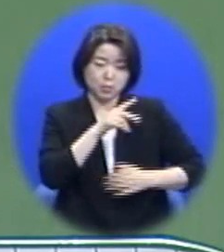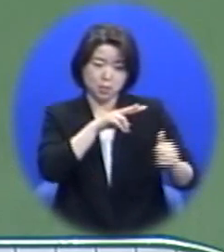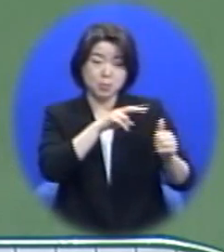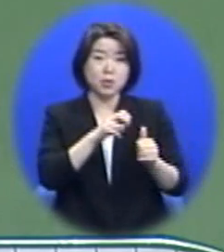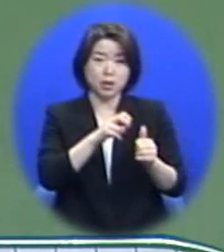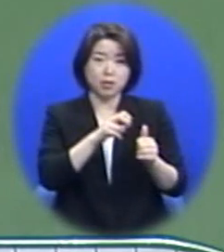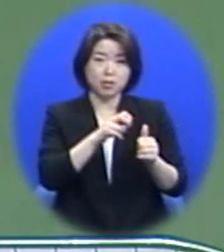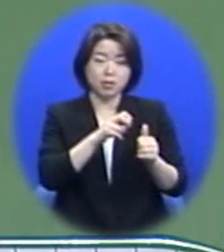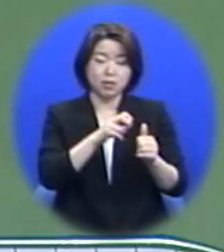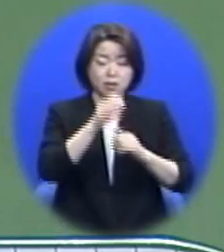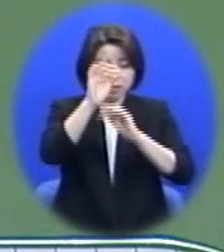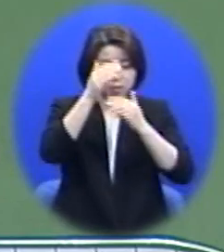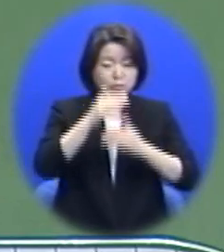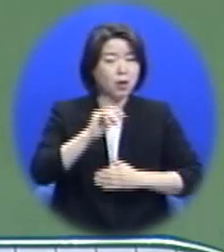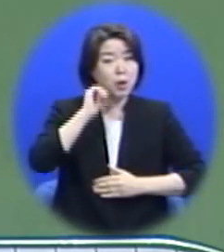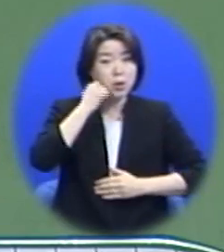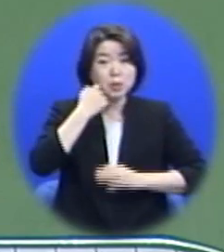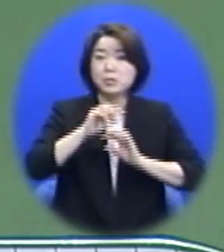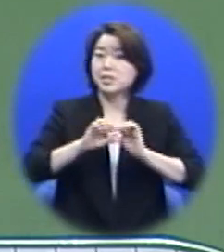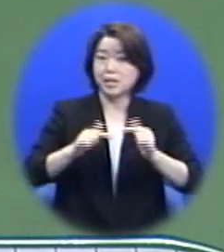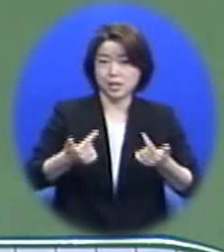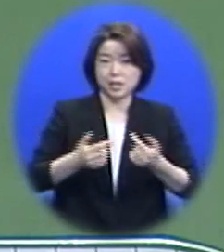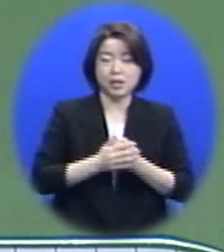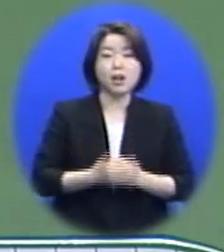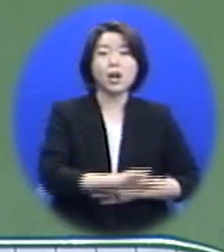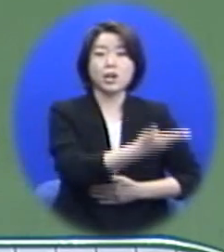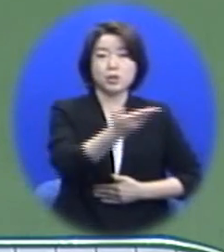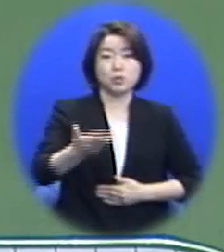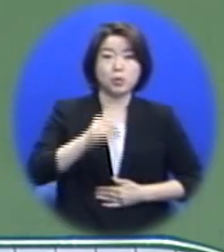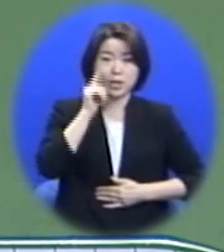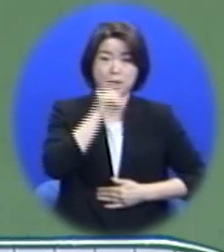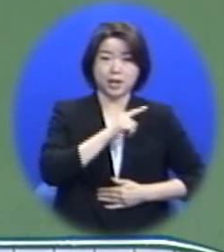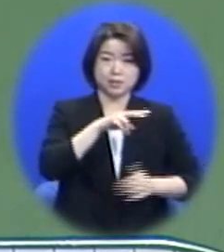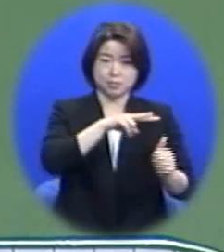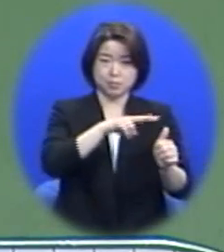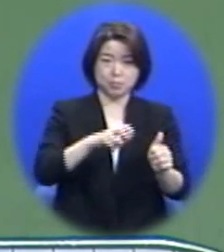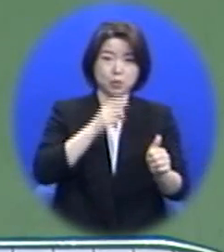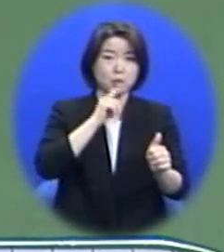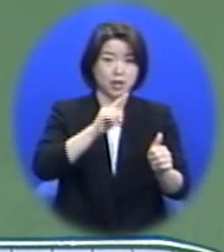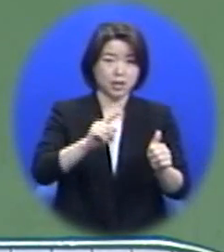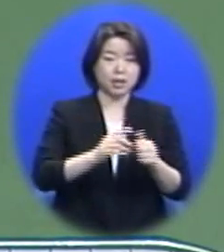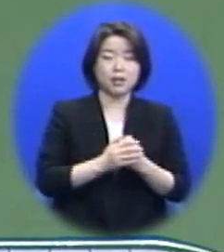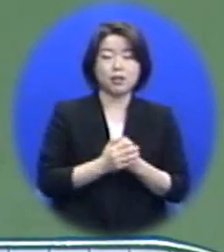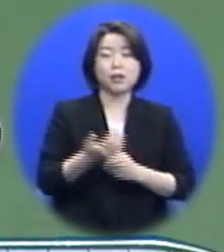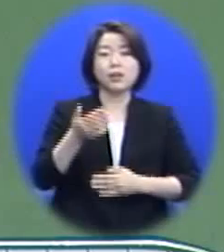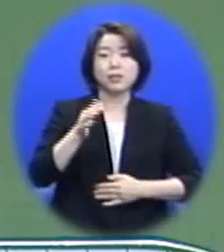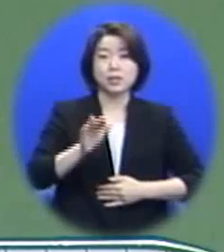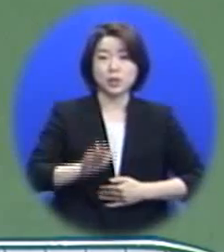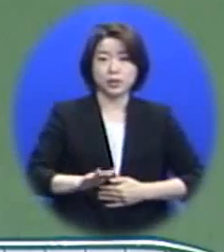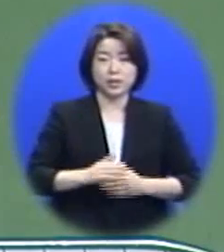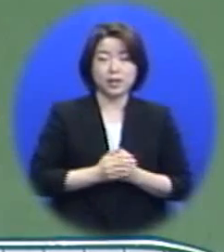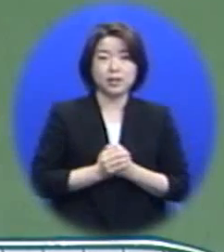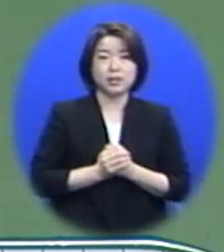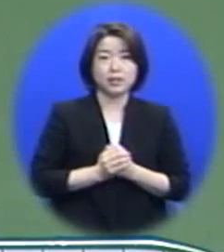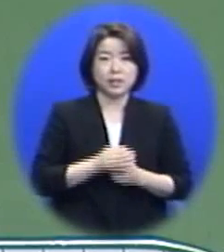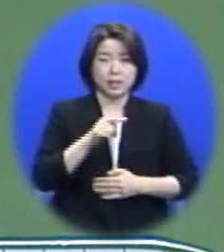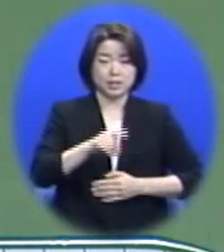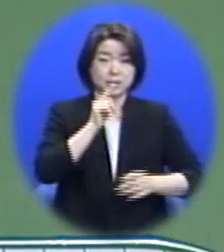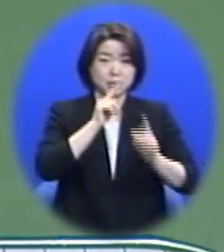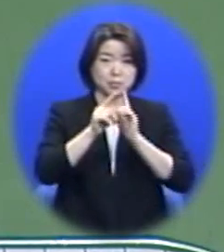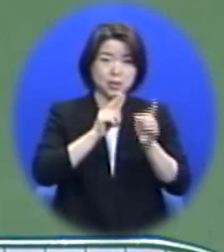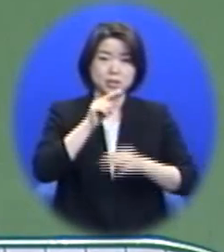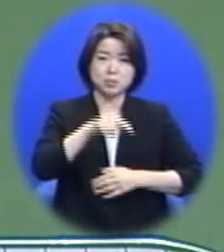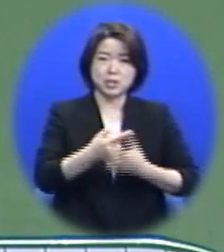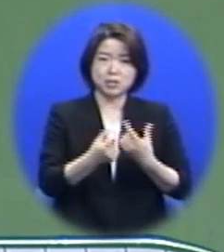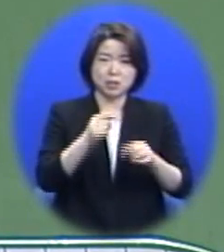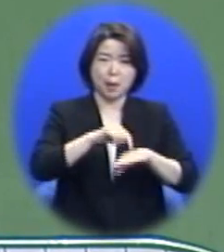아니고 어려운 내용도 전혀 아닙니다 너희는 악을 미워하여 그런데이 말씀이 그렇게